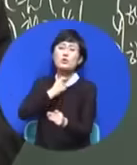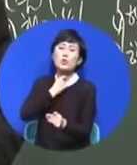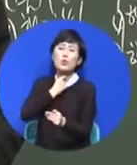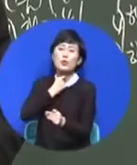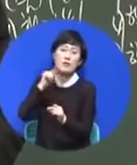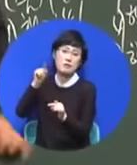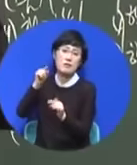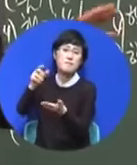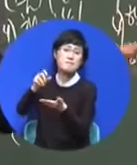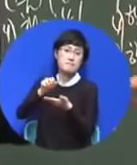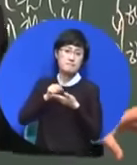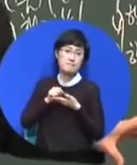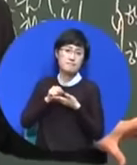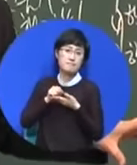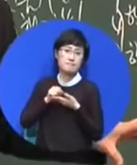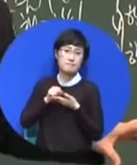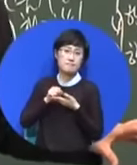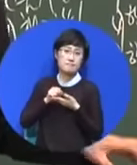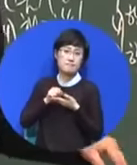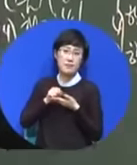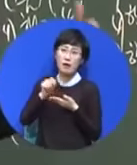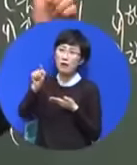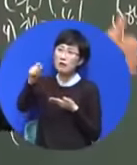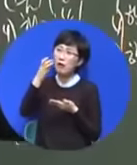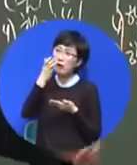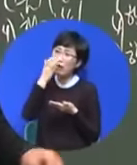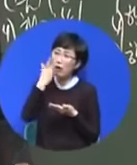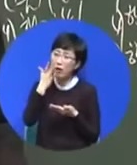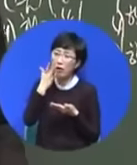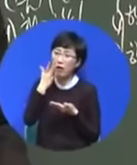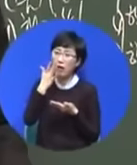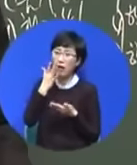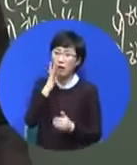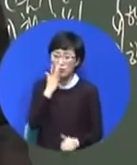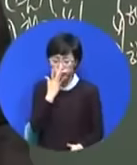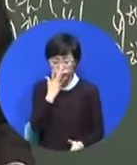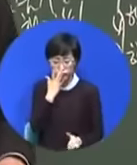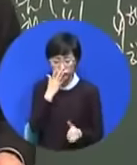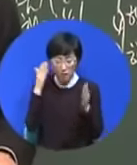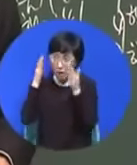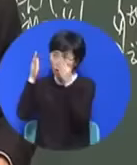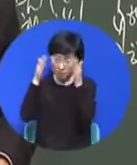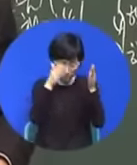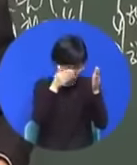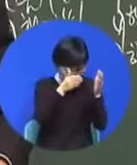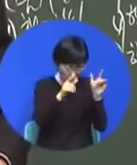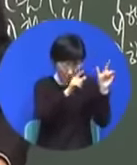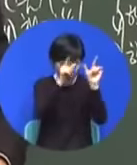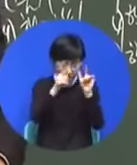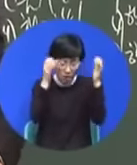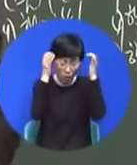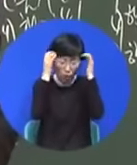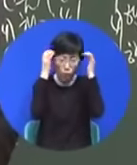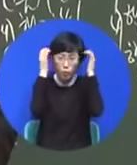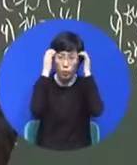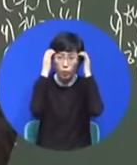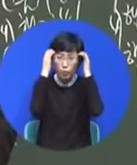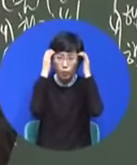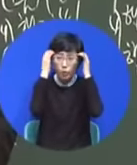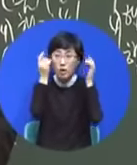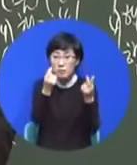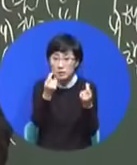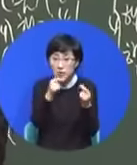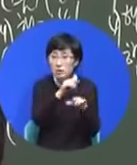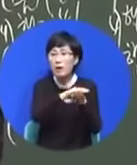소원입니다 이걸 놓치고 다 있으니까 지금 어려움 당하는 거 그래서 이걸 해결해야